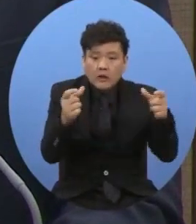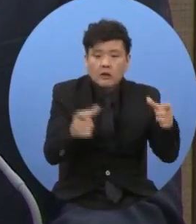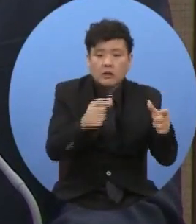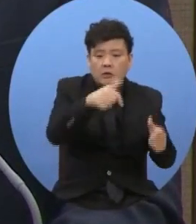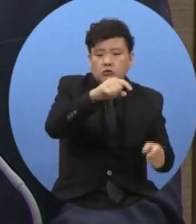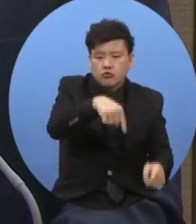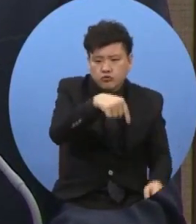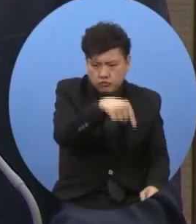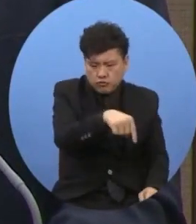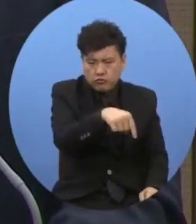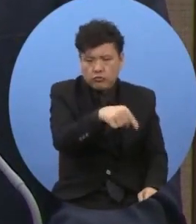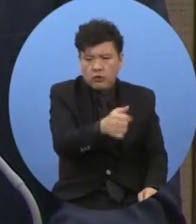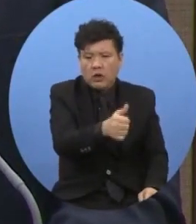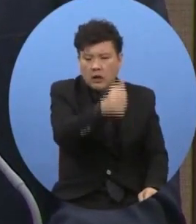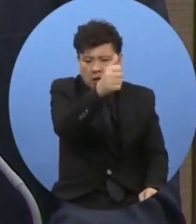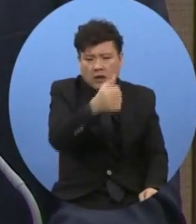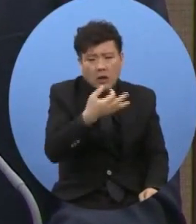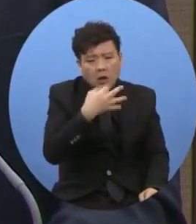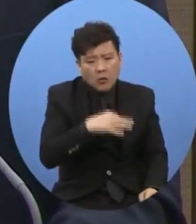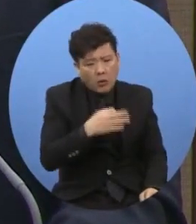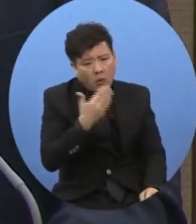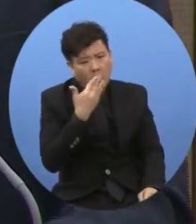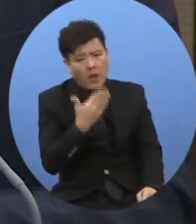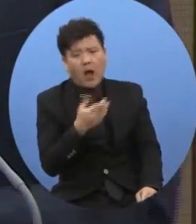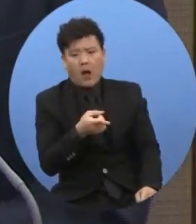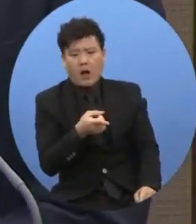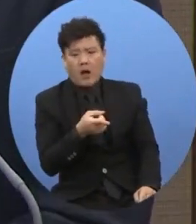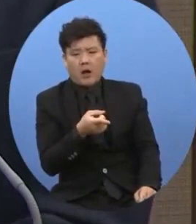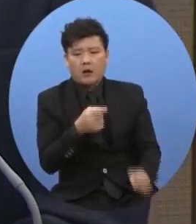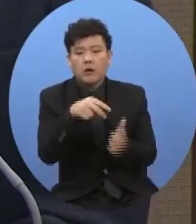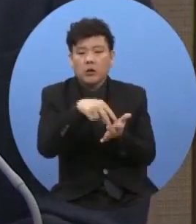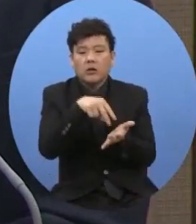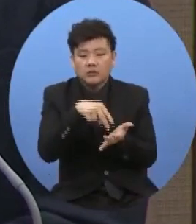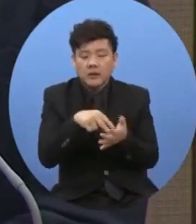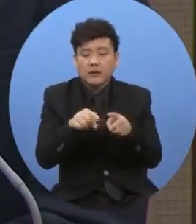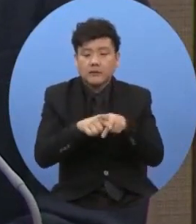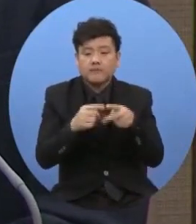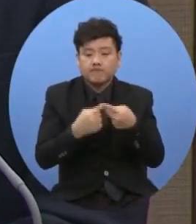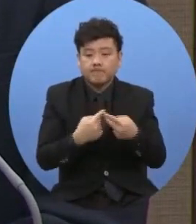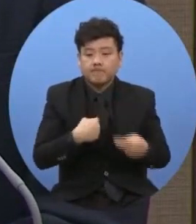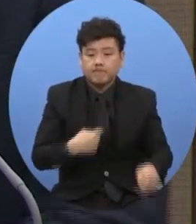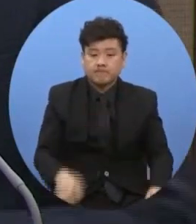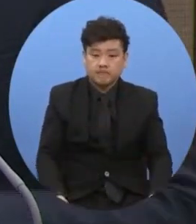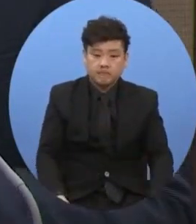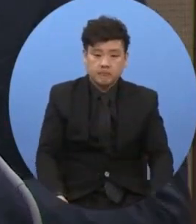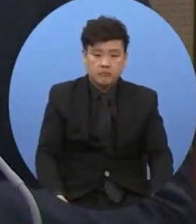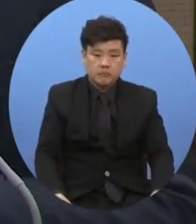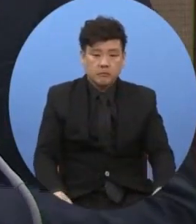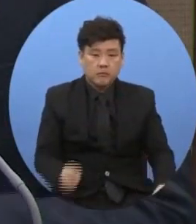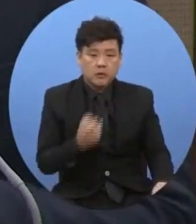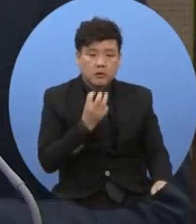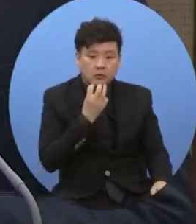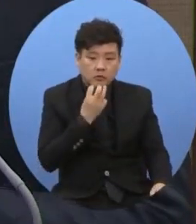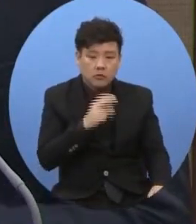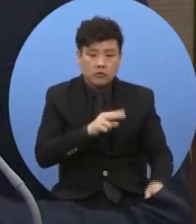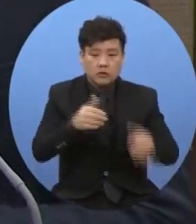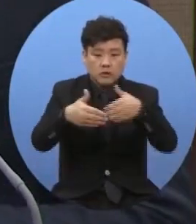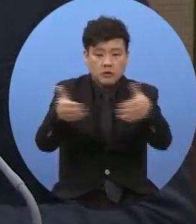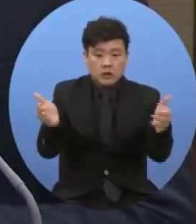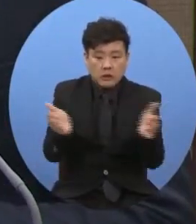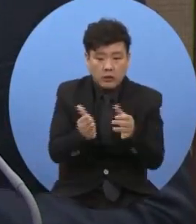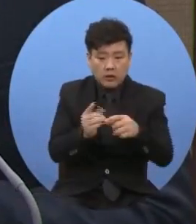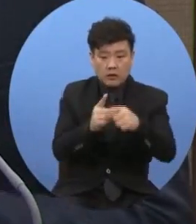더 효율적일 수도 있죠. 뭐 그런 관점에서 이해를 하고 있습니다. 지금 이 서울시의회가 있는 중구